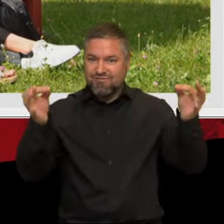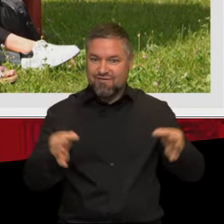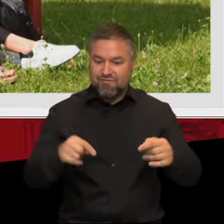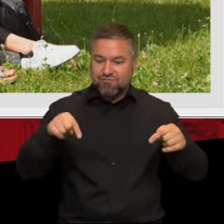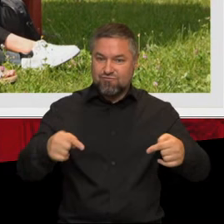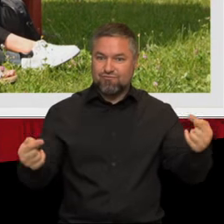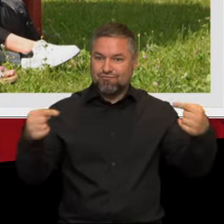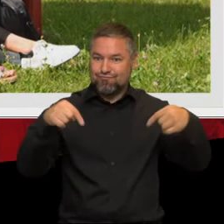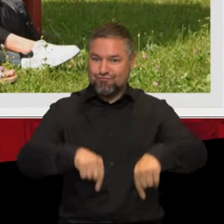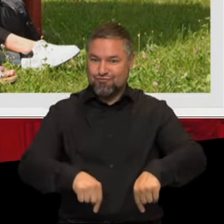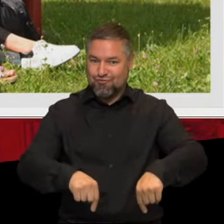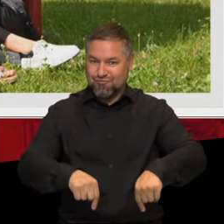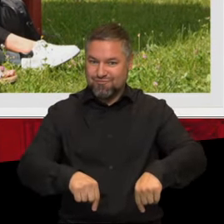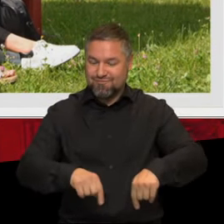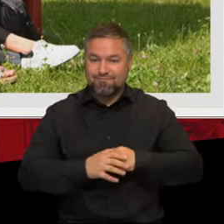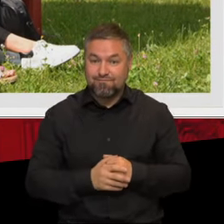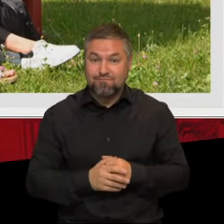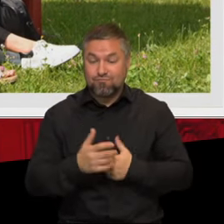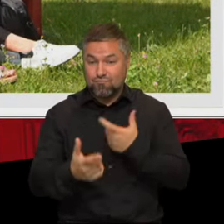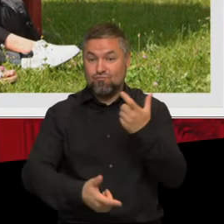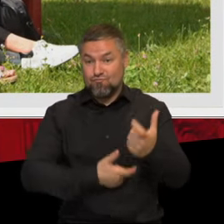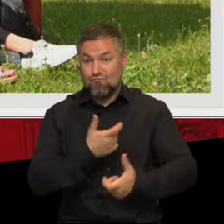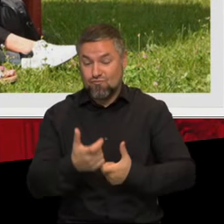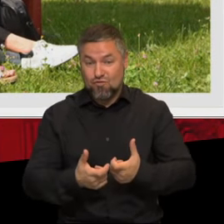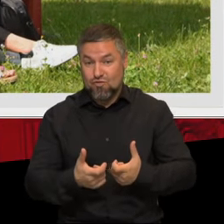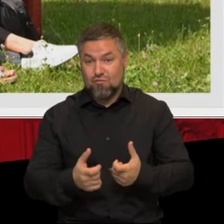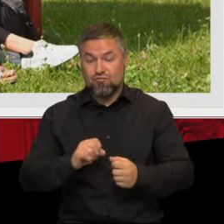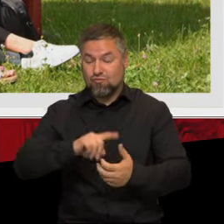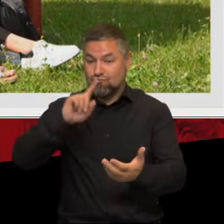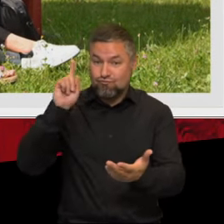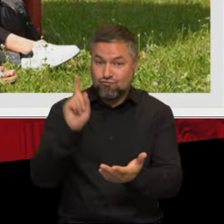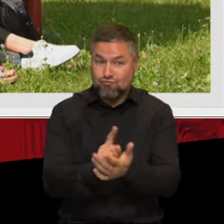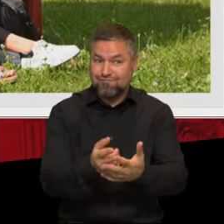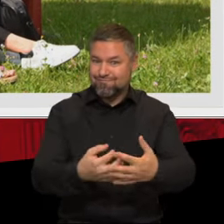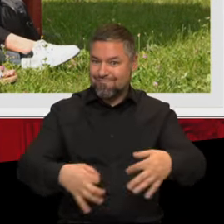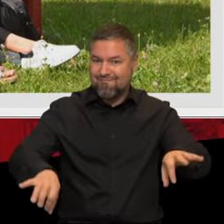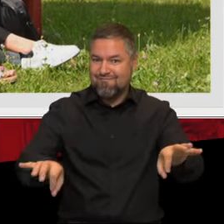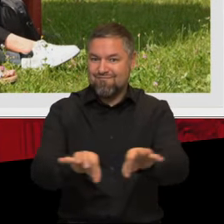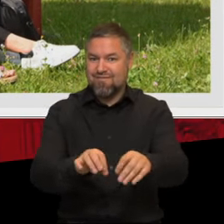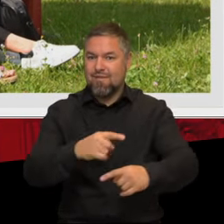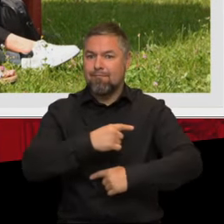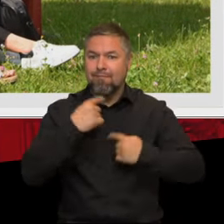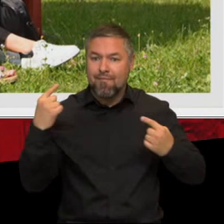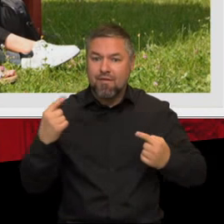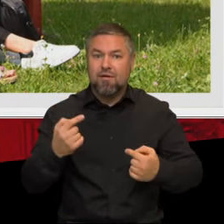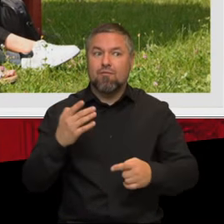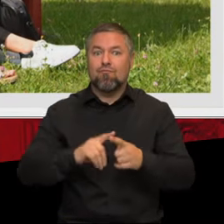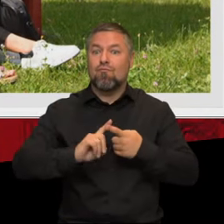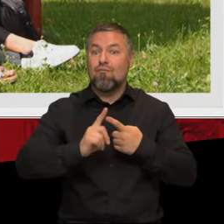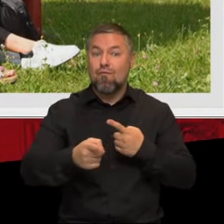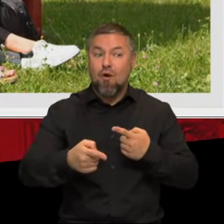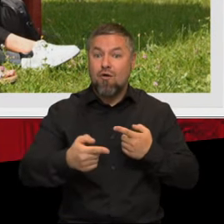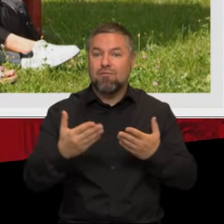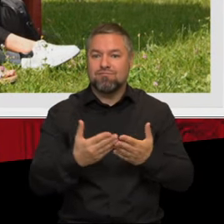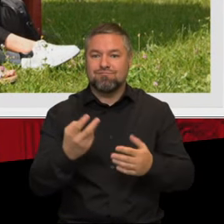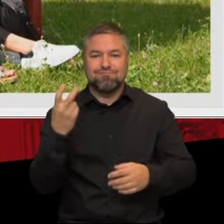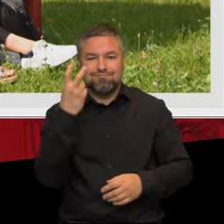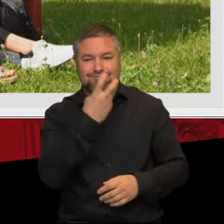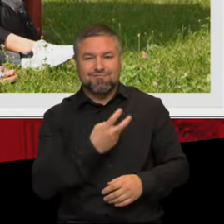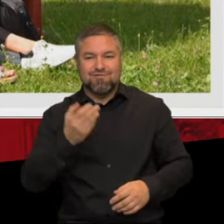tej uroczystości, doprowadził do udanego finiszu, po którym czeka was